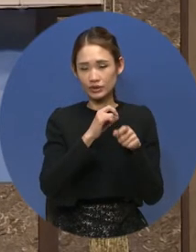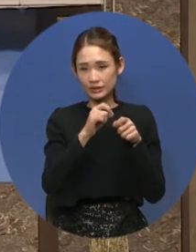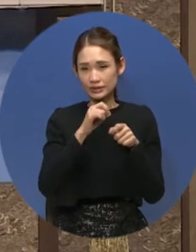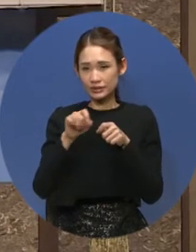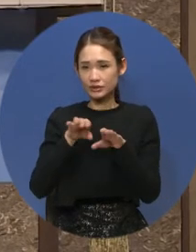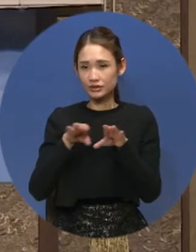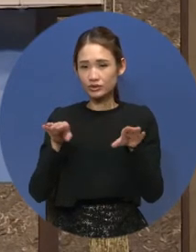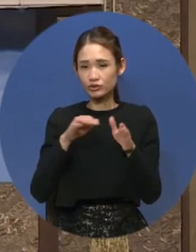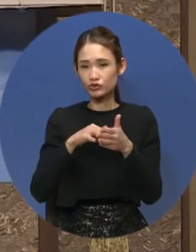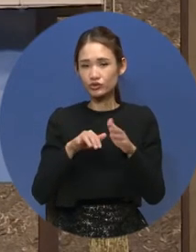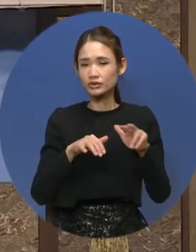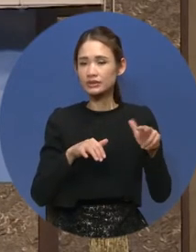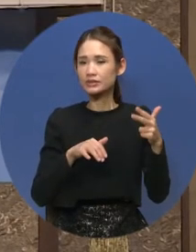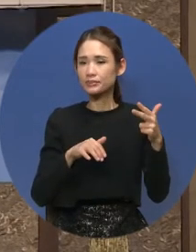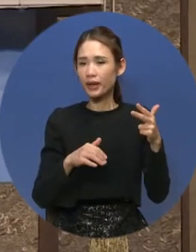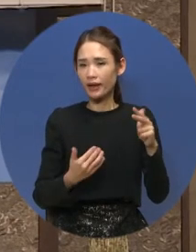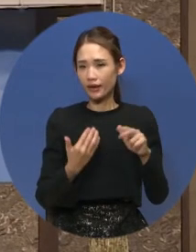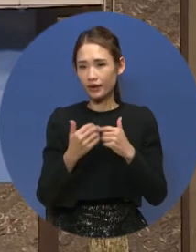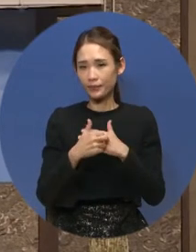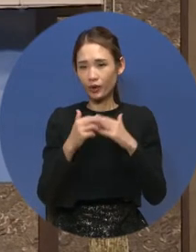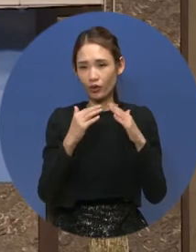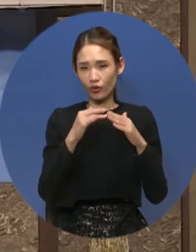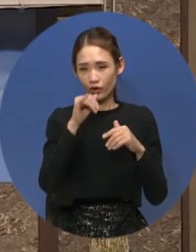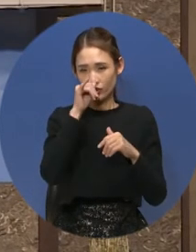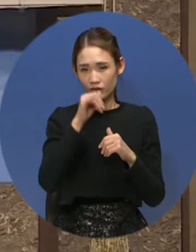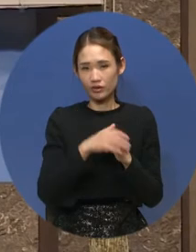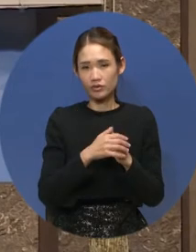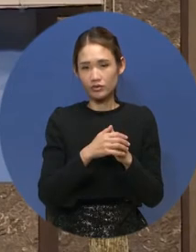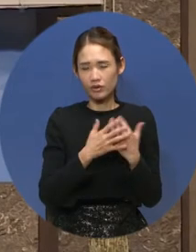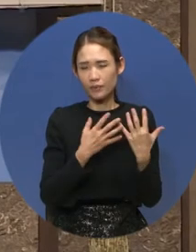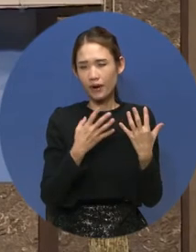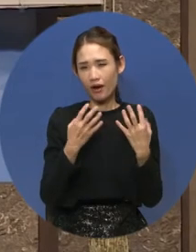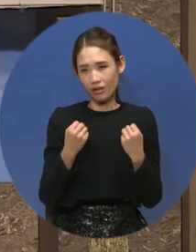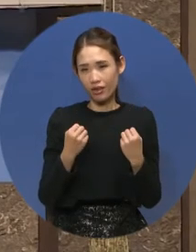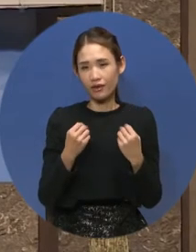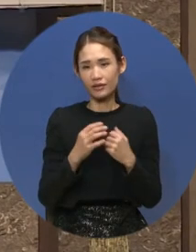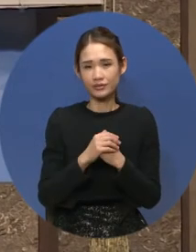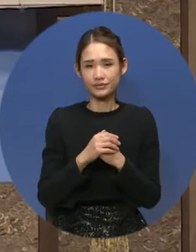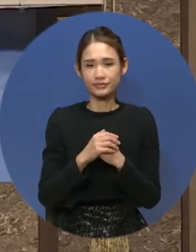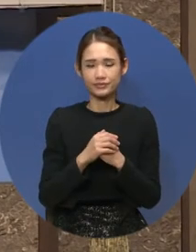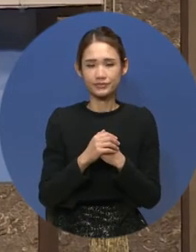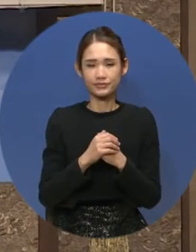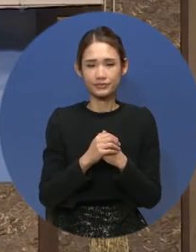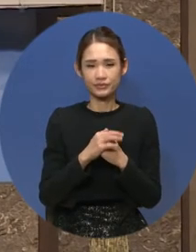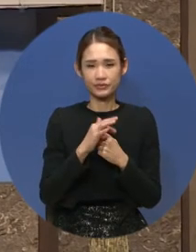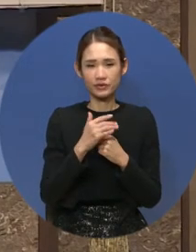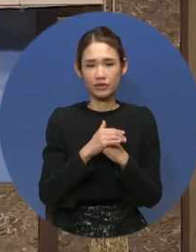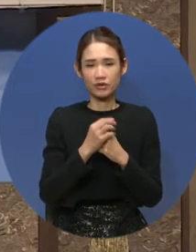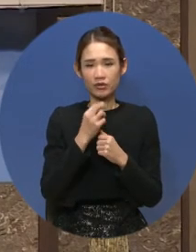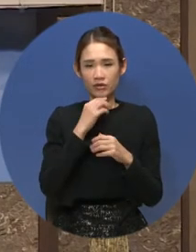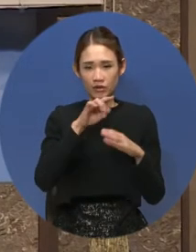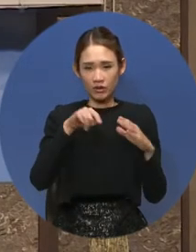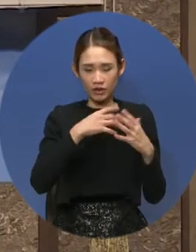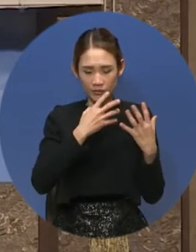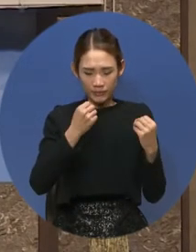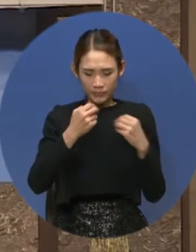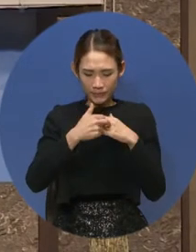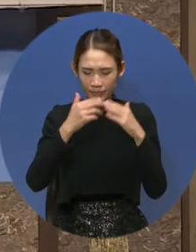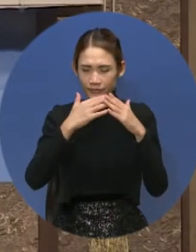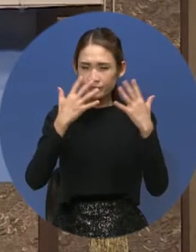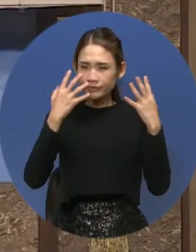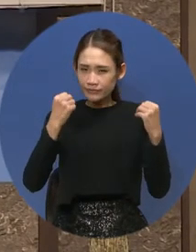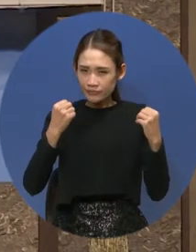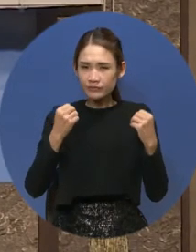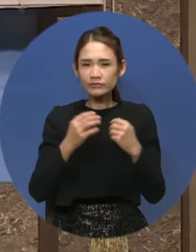지자체 기준으로 700여 개의 병원들이 있습니다. 병원과 의원들이 상당히 예. 많은데요. 예. 어떻게 보면 서남권뿐만 아니라 서울에서 상당한 병원을 갖고